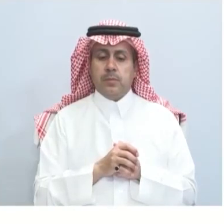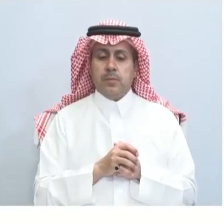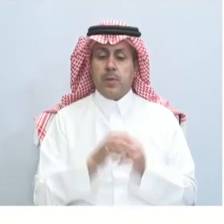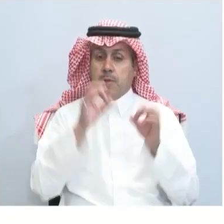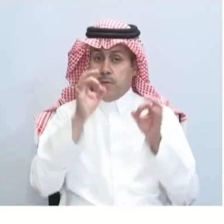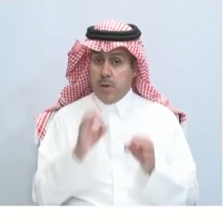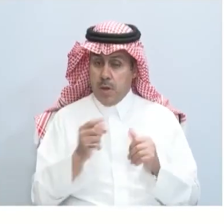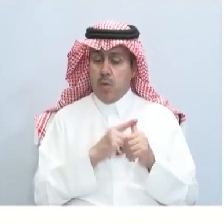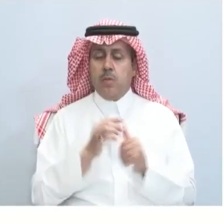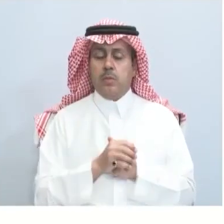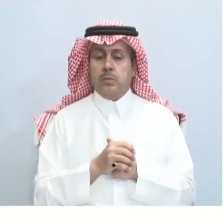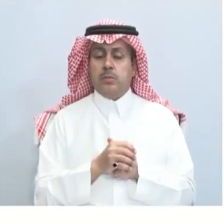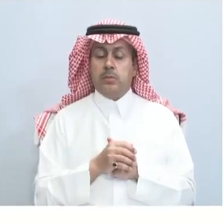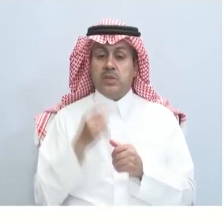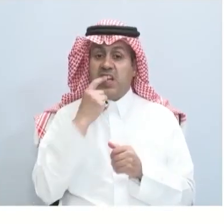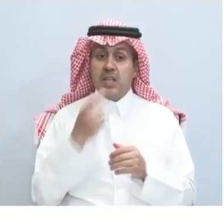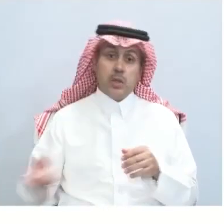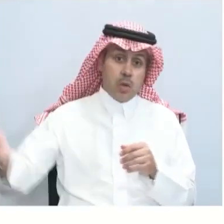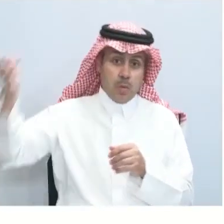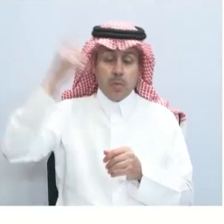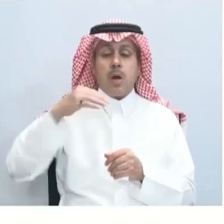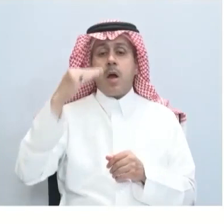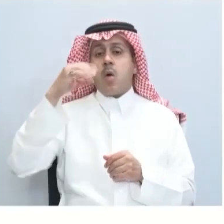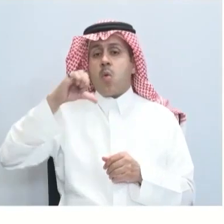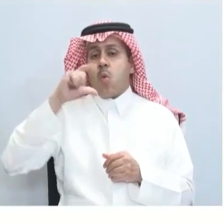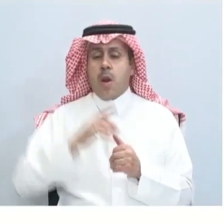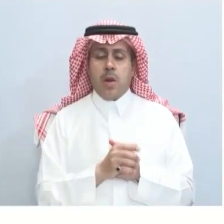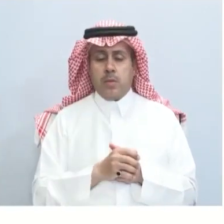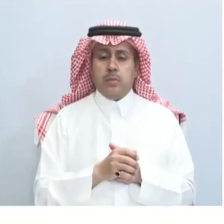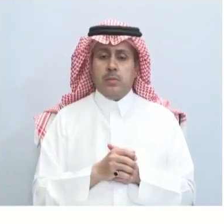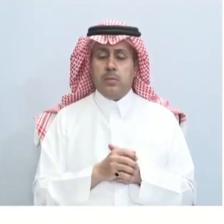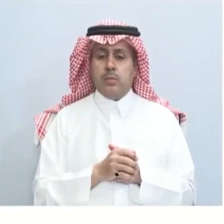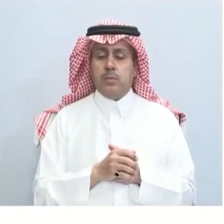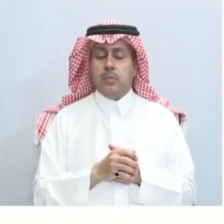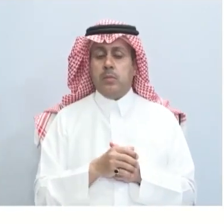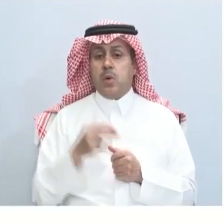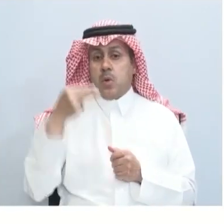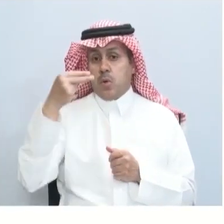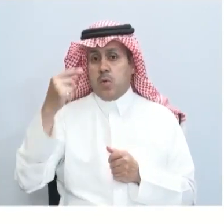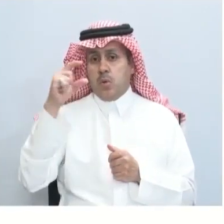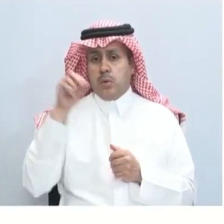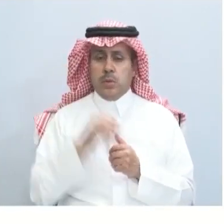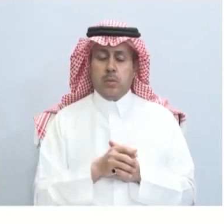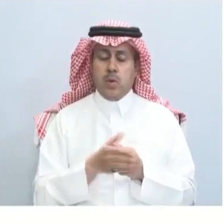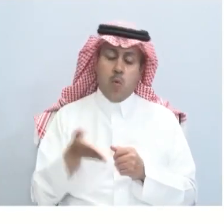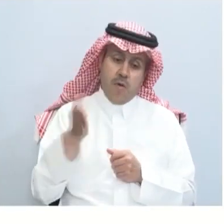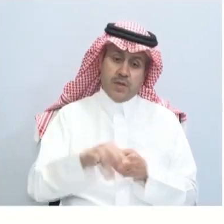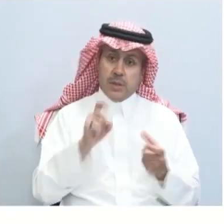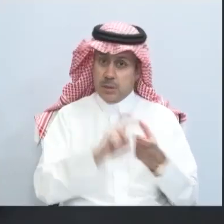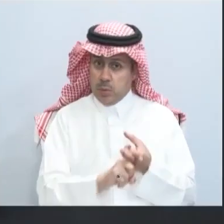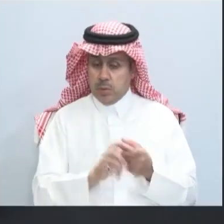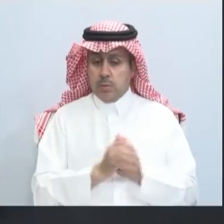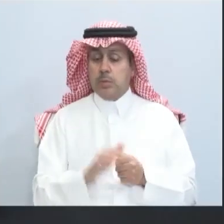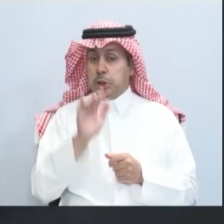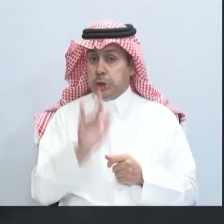لازواجهم متاعا الى الحول غير اخراج اي سنه كامله تعتد بوفاه زوجها تمكث في